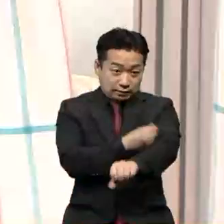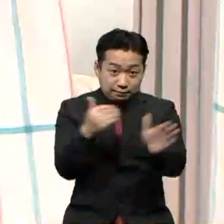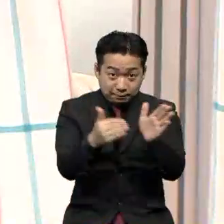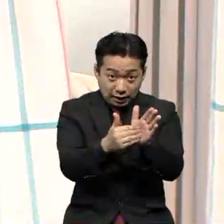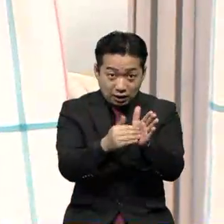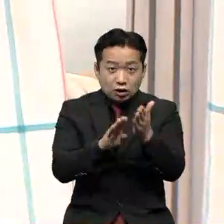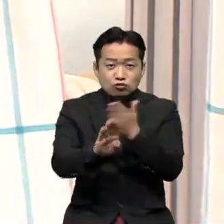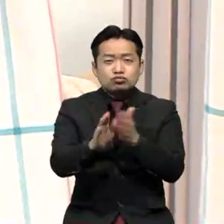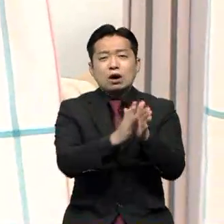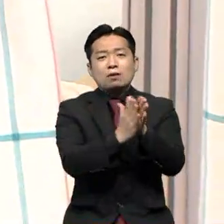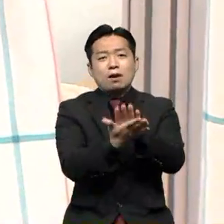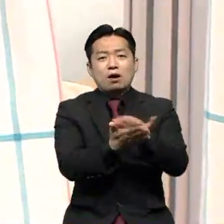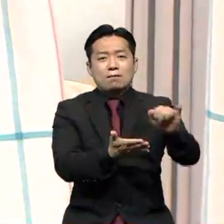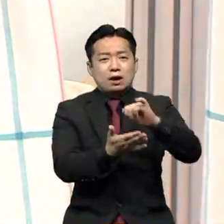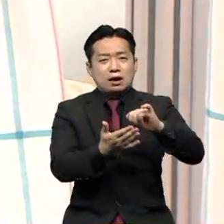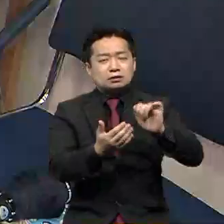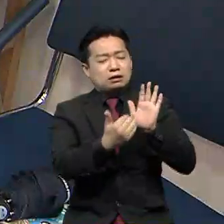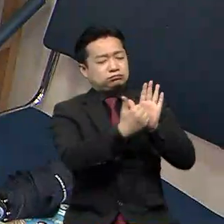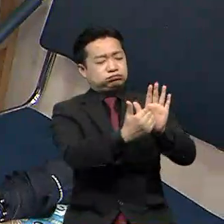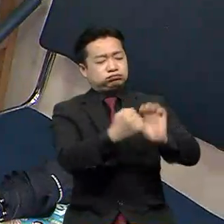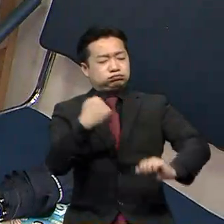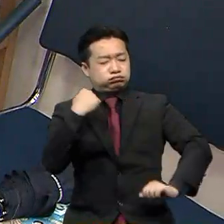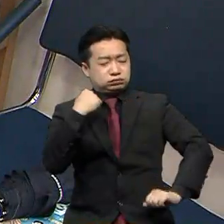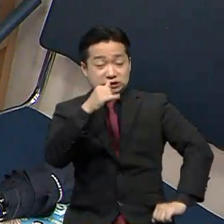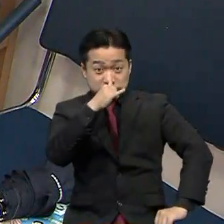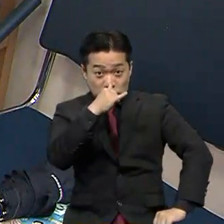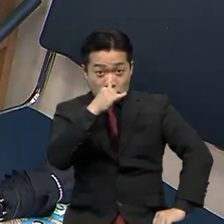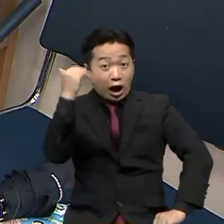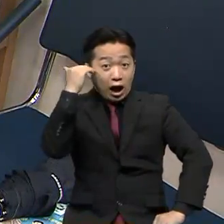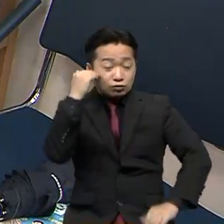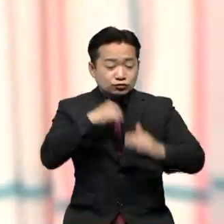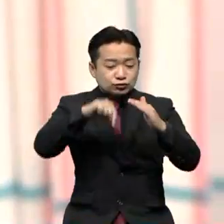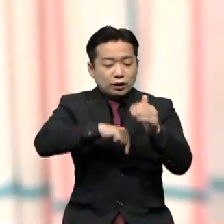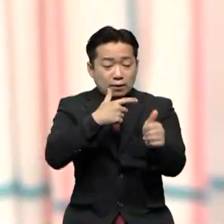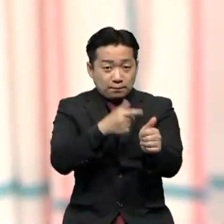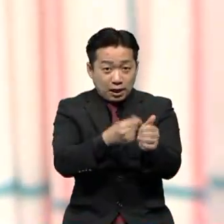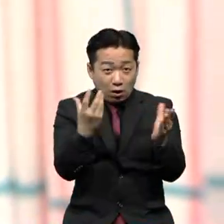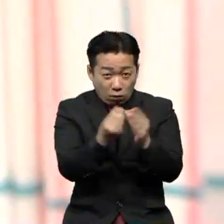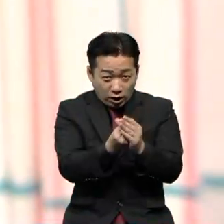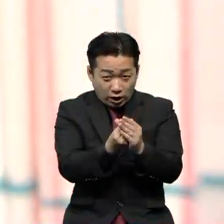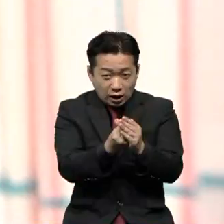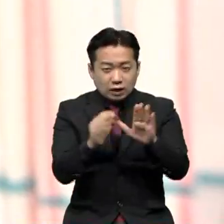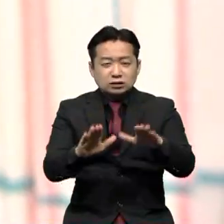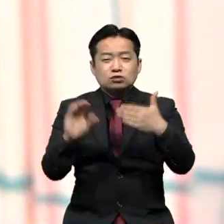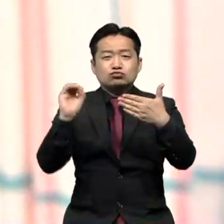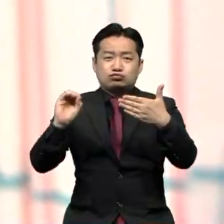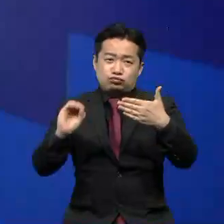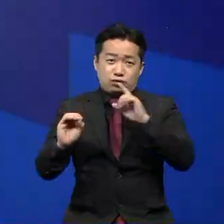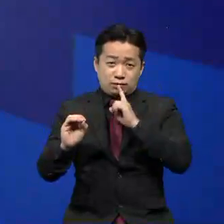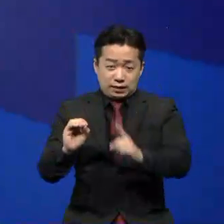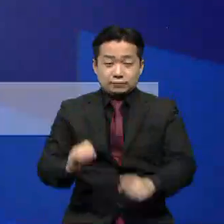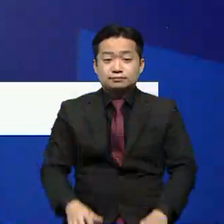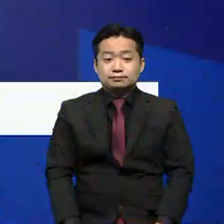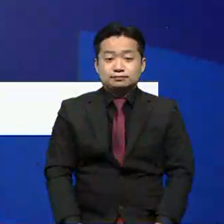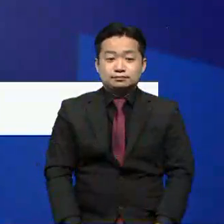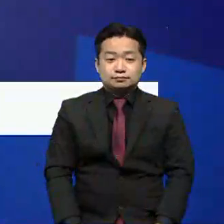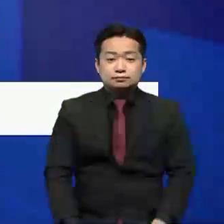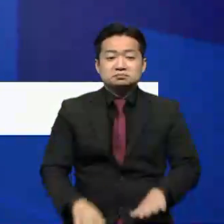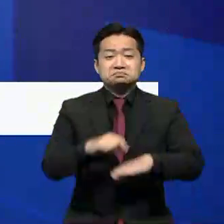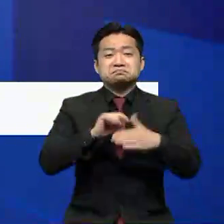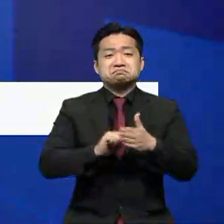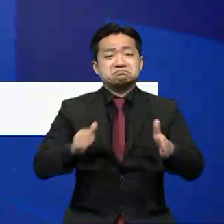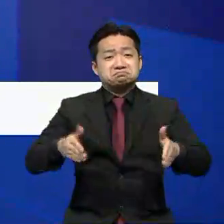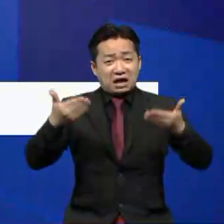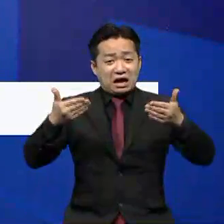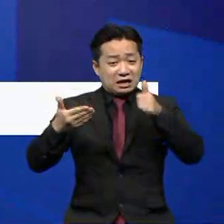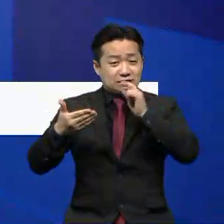완료해야 변이에 대한 방어력을 높일 수 있는데 국내 접종 완료자는 아직 9% 수준입니다. 홀가분합니다.